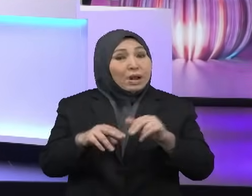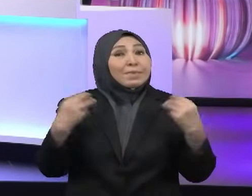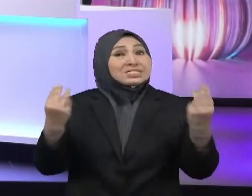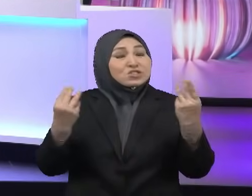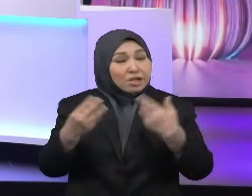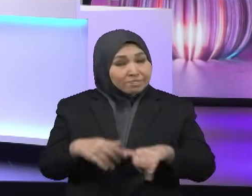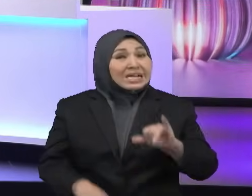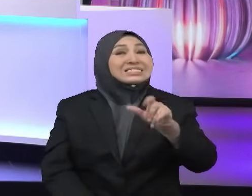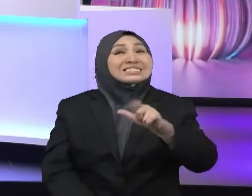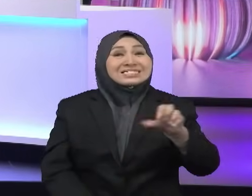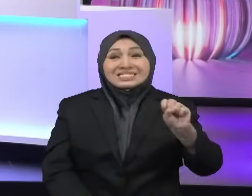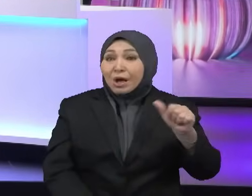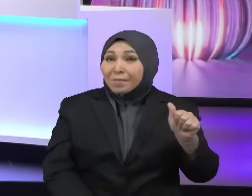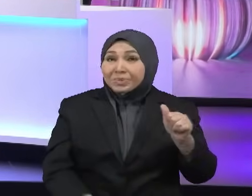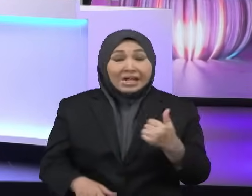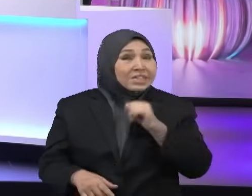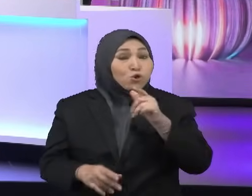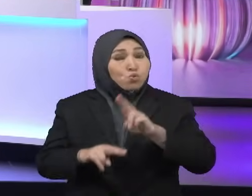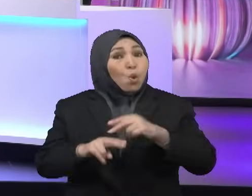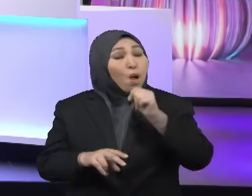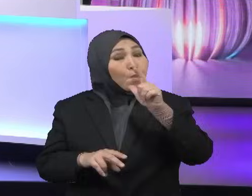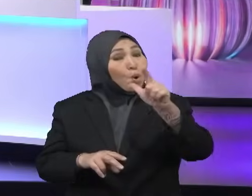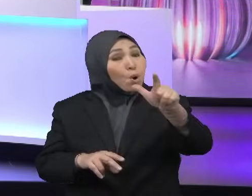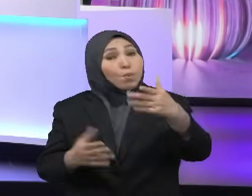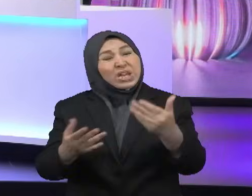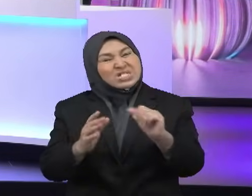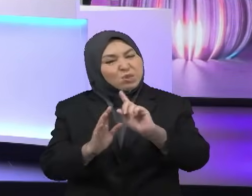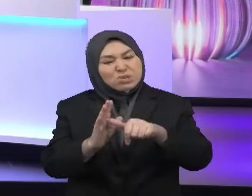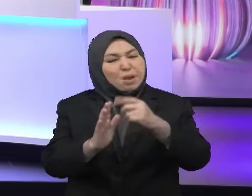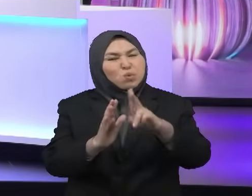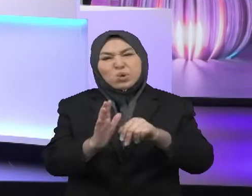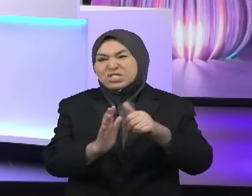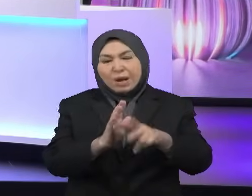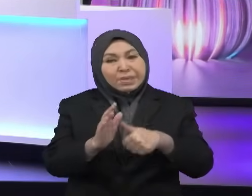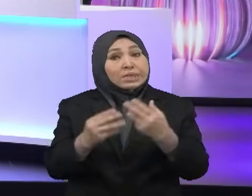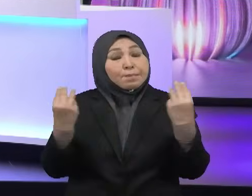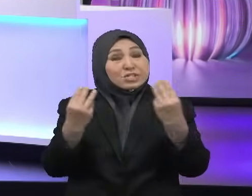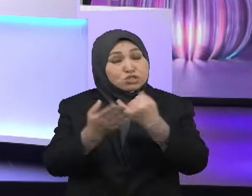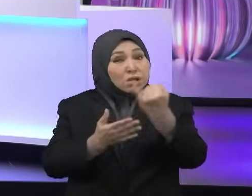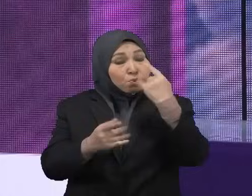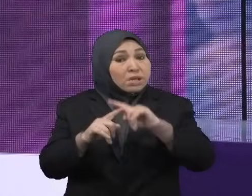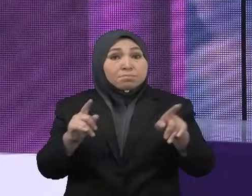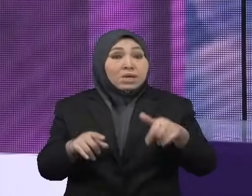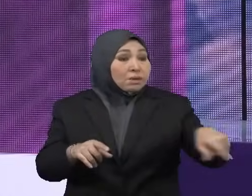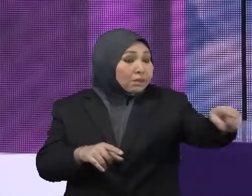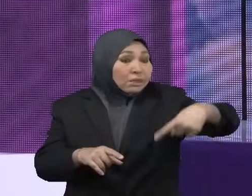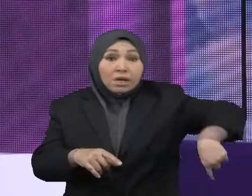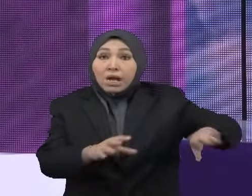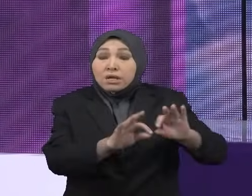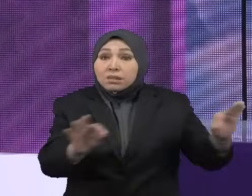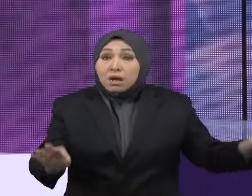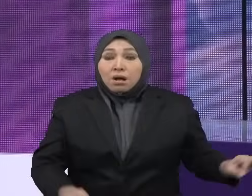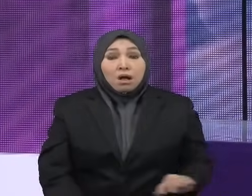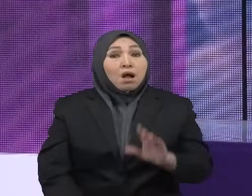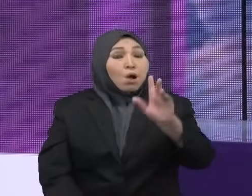ini, dinamakan jilsah. Ya, kerana kita tak duduk lama. Kita duduk mungkin sejam, dua jam dalam majlis ilmu ini. Tetapi mereka dalam ayat ini digunakan